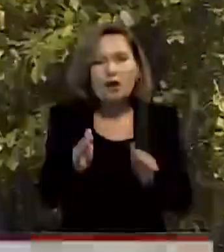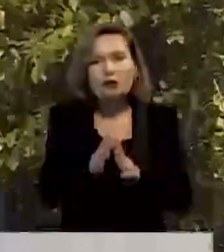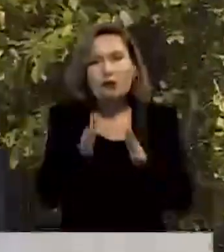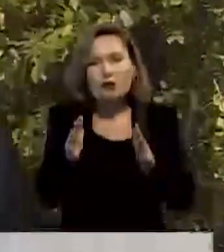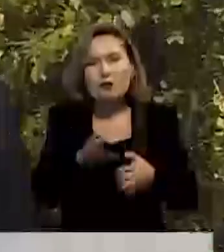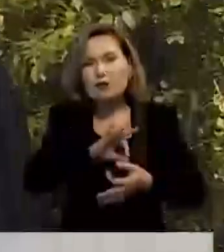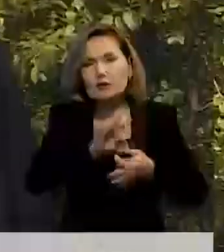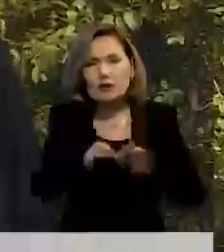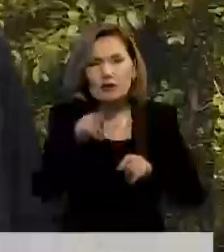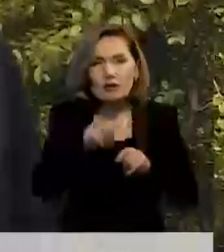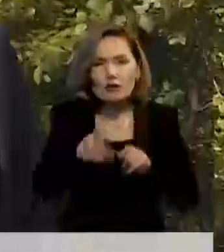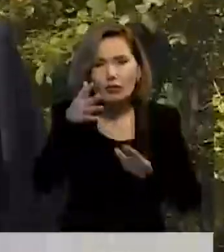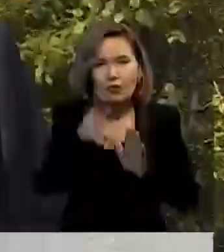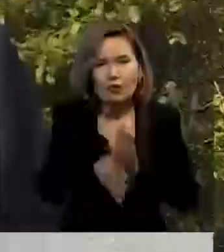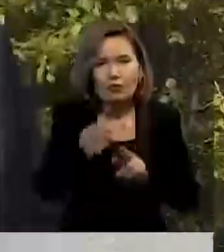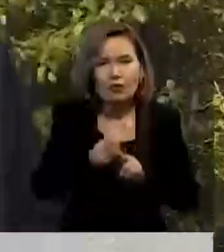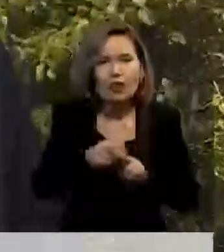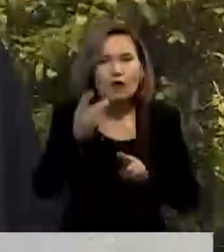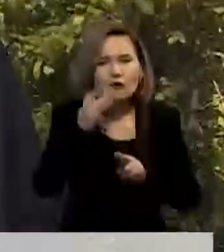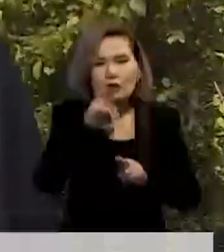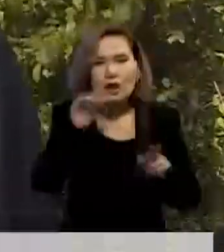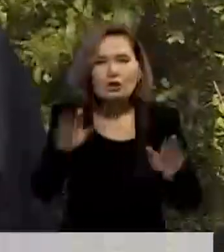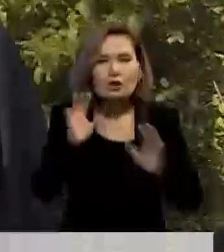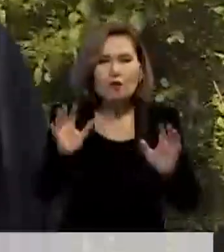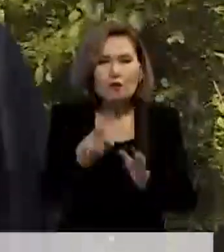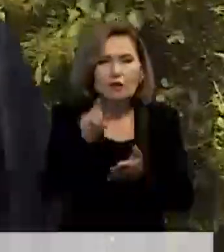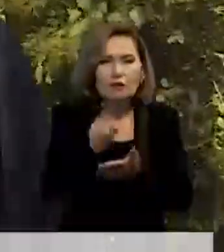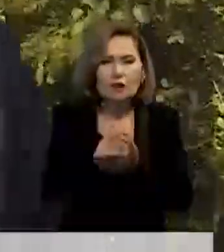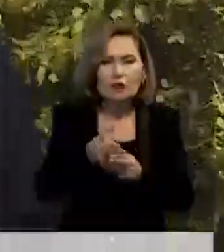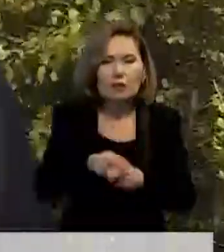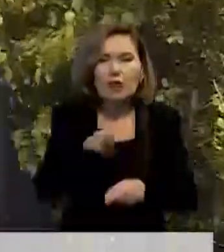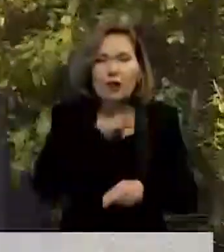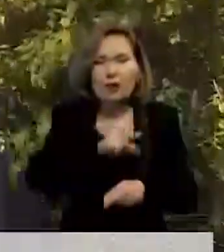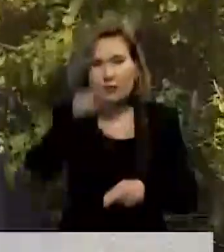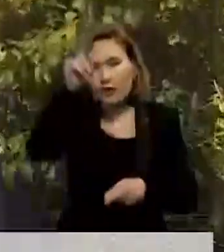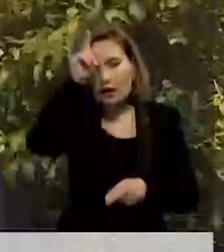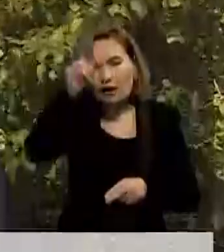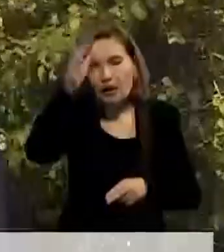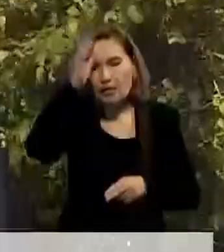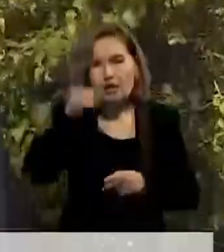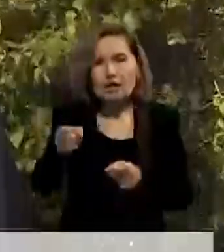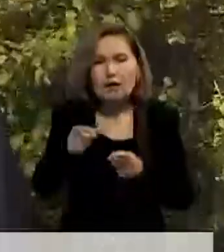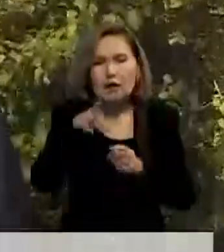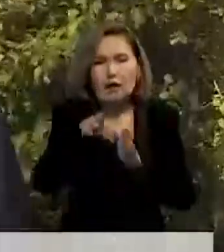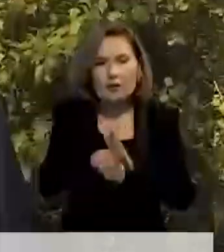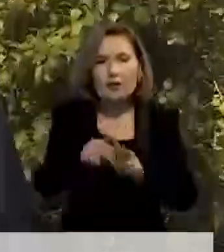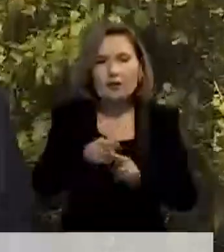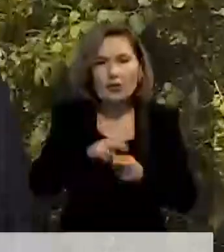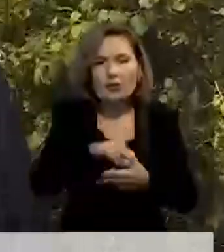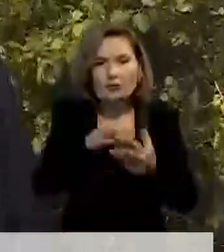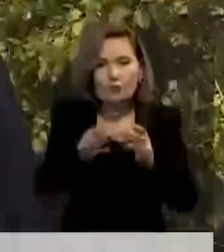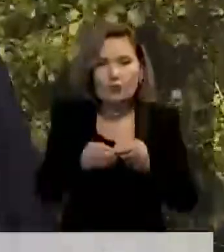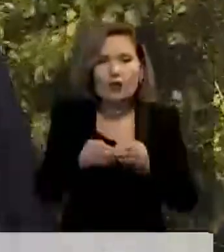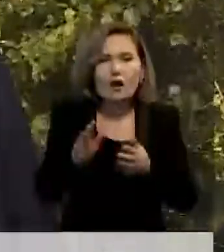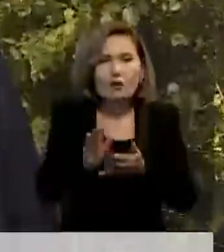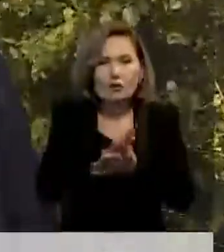бақылаймыз. Оларды сақтап қалу үшін үнемі мониторинг жасап отыру қажет. Бұл жұмыстарға неміс ғалымдарын тартып отырмыз. Олар ақысыз зерттеу жүргізуге